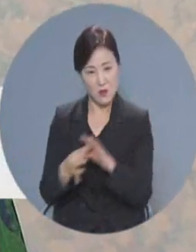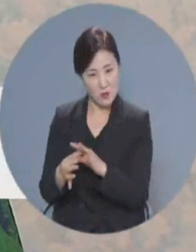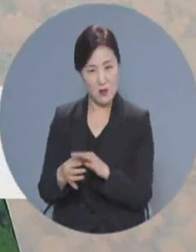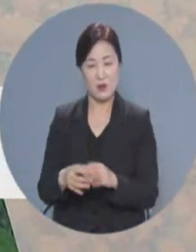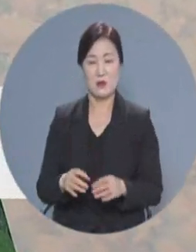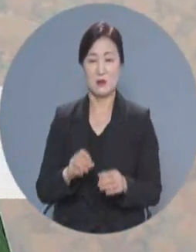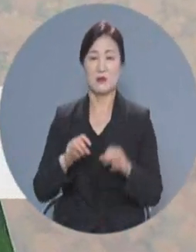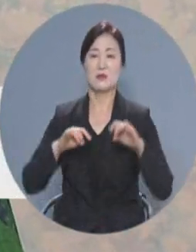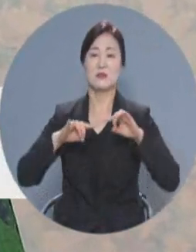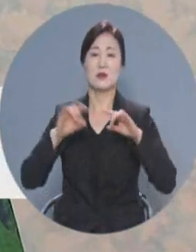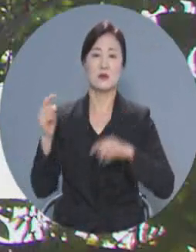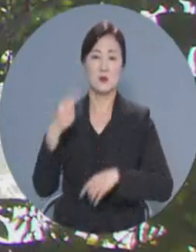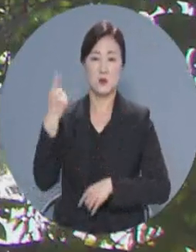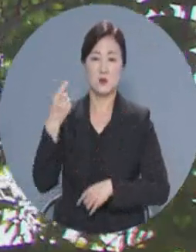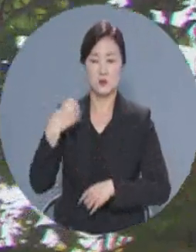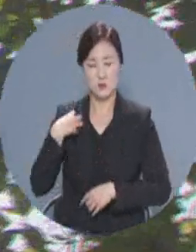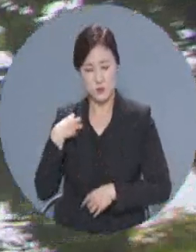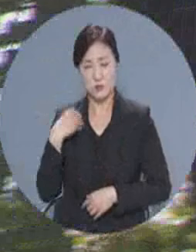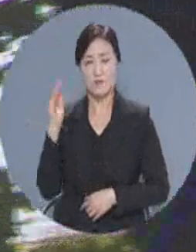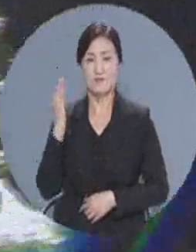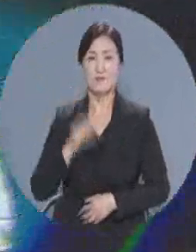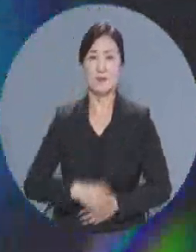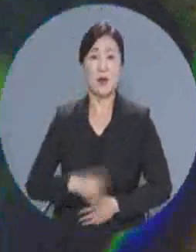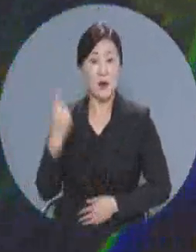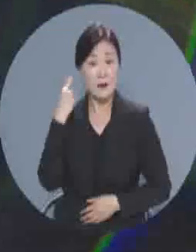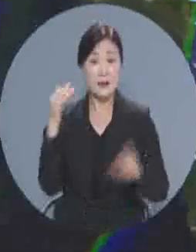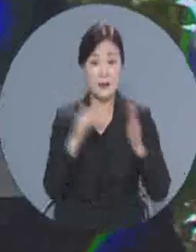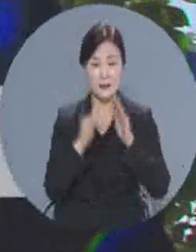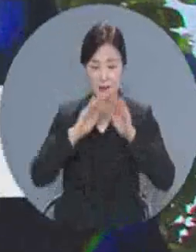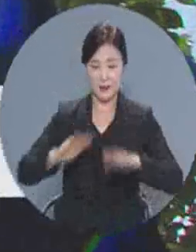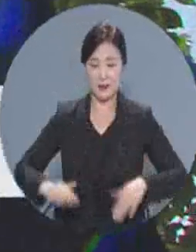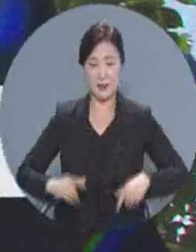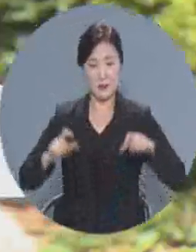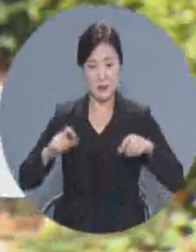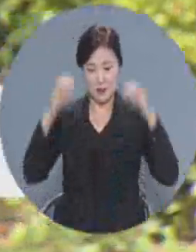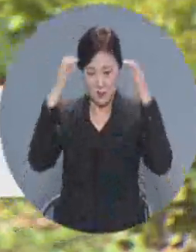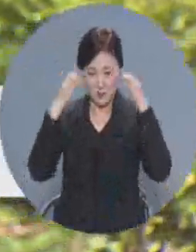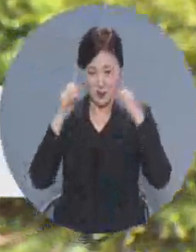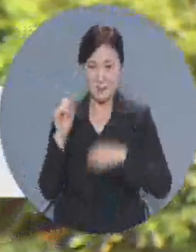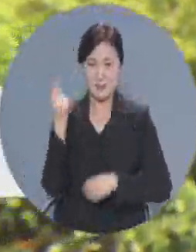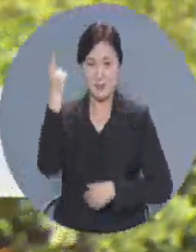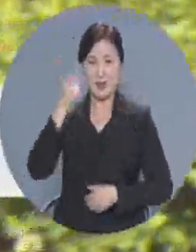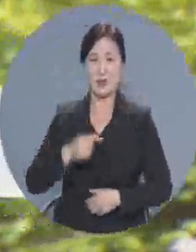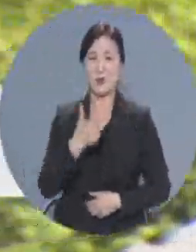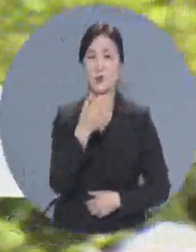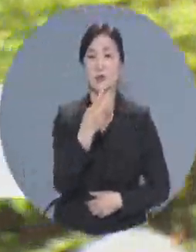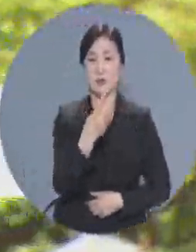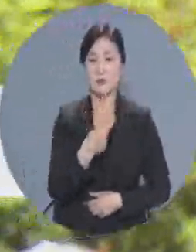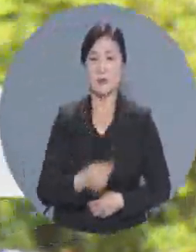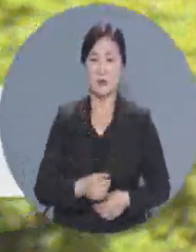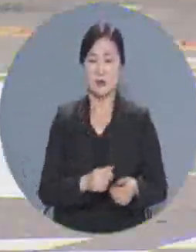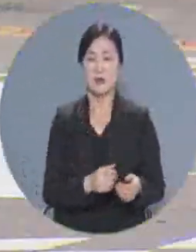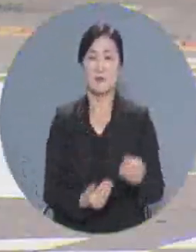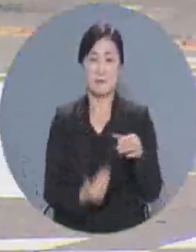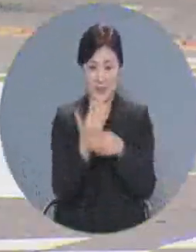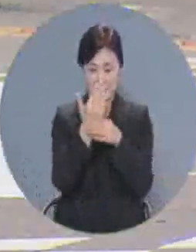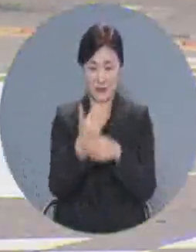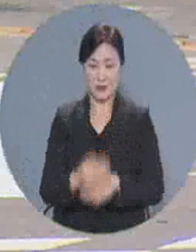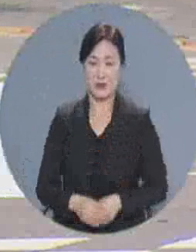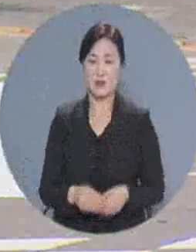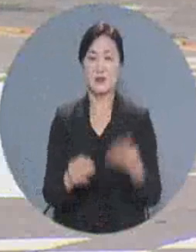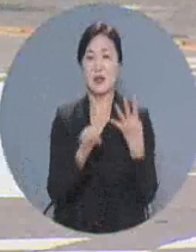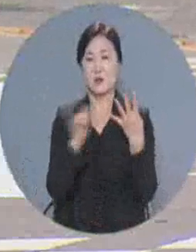또 전기세가 무섭고. 어제까지 전남 지역에는 무더위로 62명의 온열질환자가 발생했고